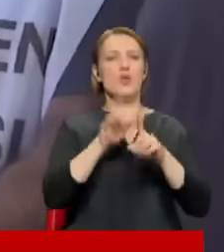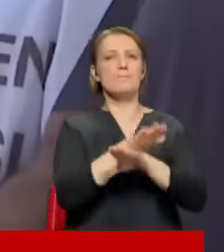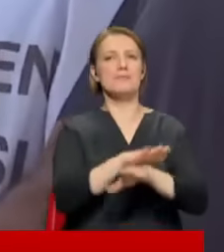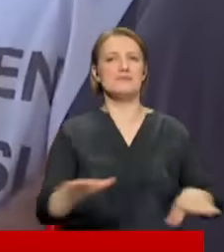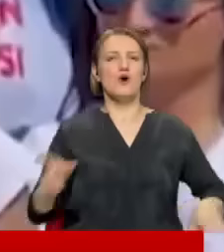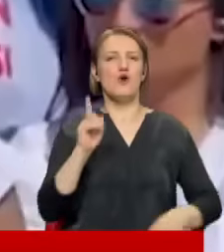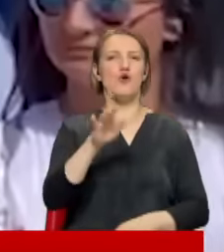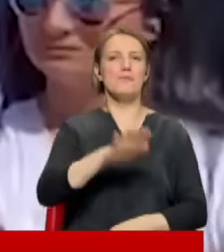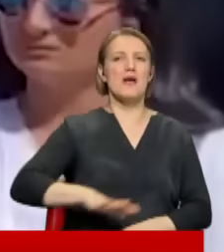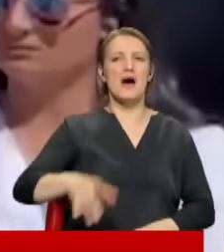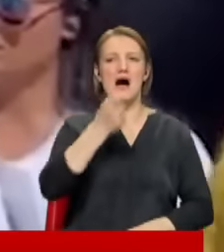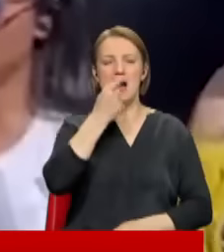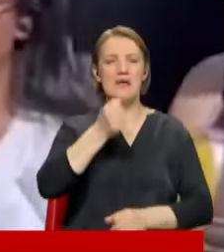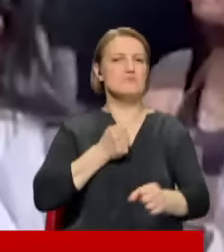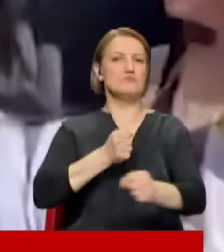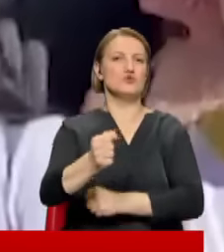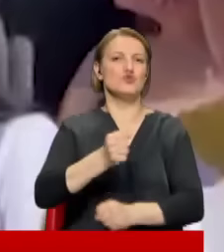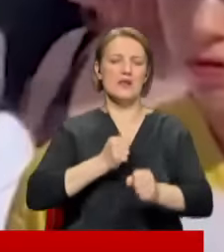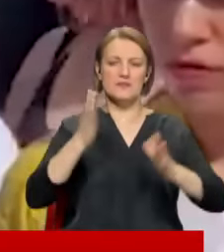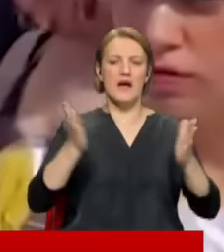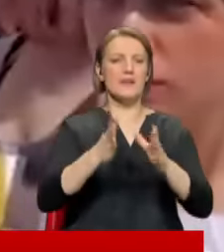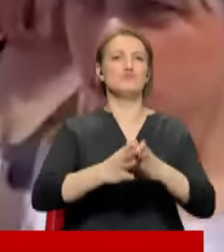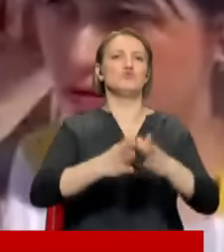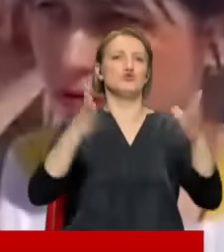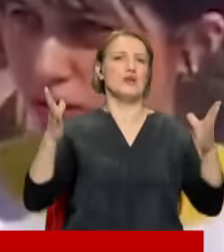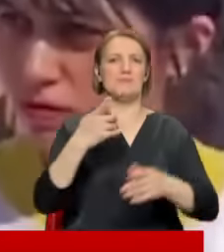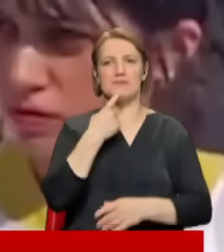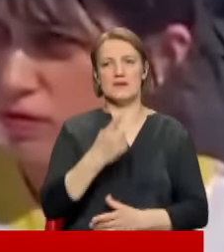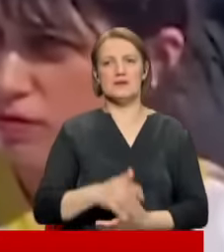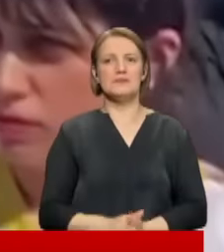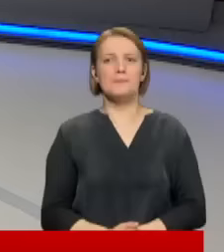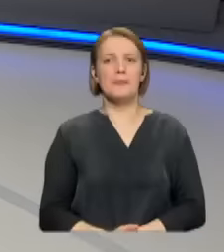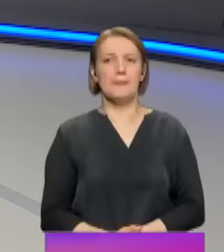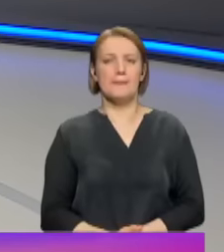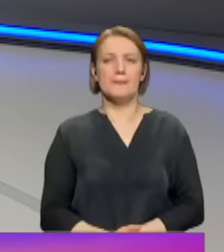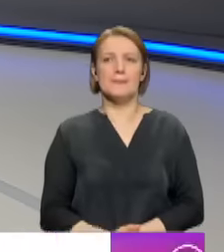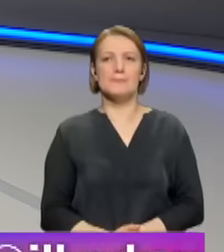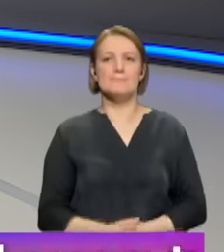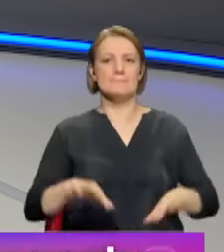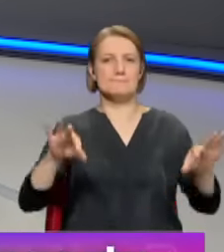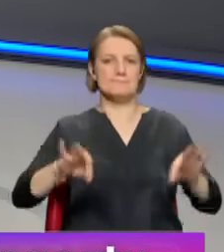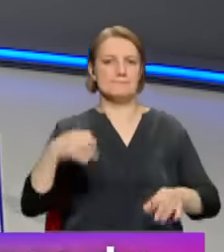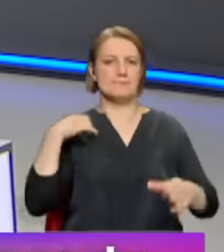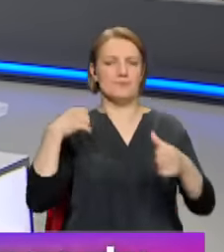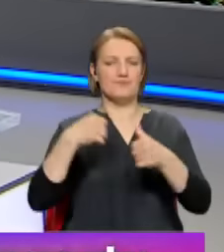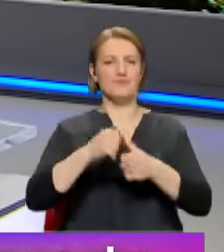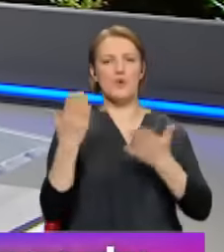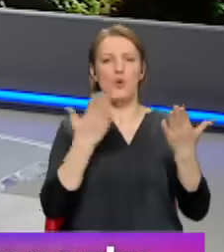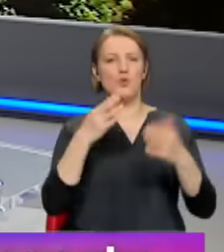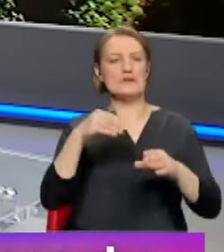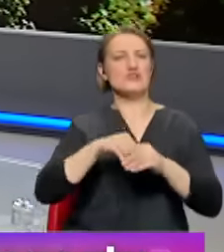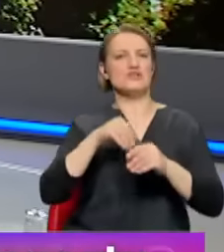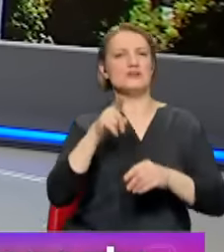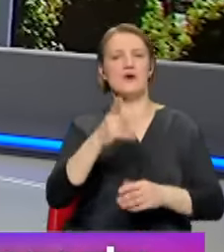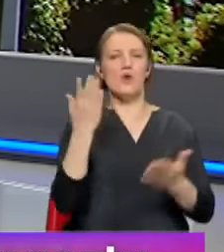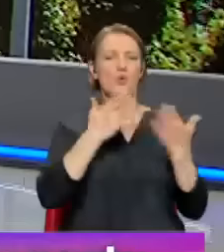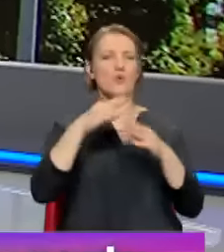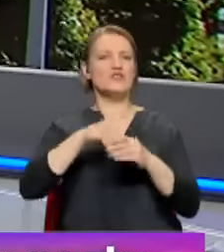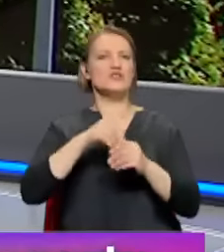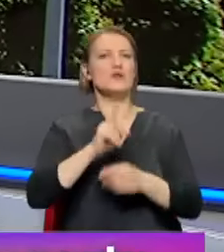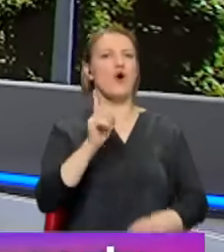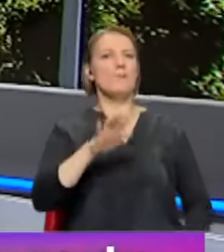bitmesiyle öğretmenlere Ankara'daki mücadeleyi daha da büyütme çağrısı yaptı. Şimdi yeniden okul içindeyiz. Okul